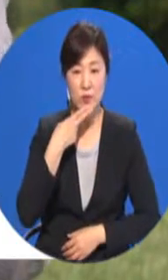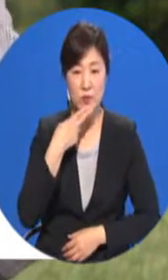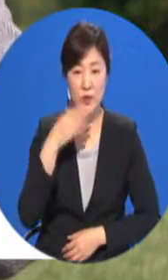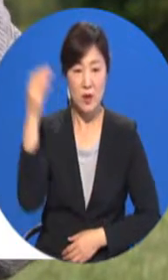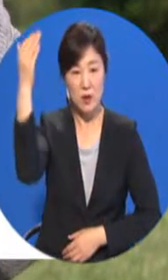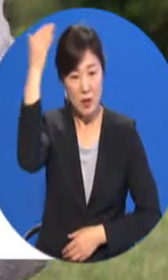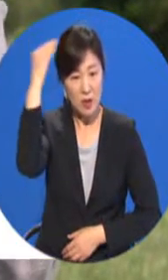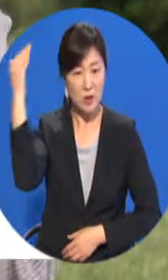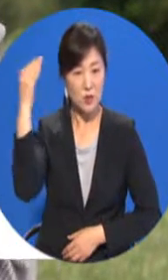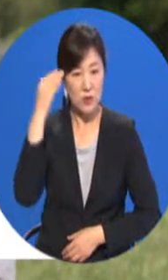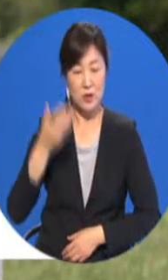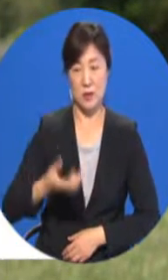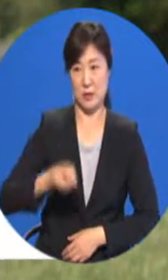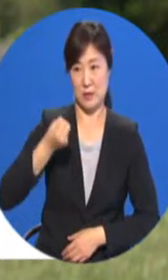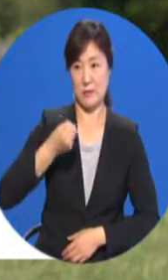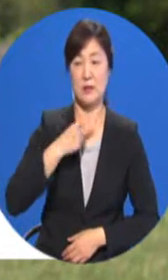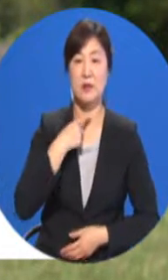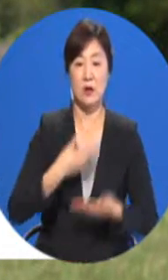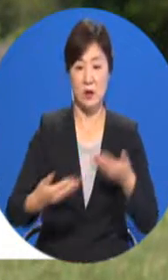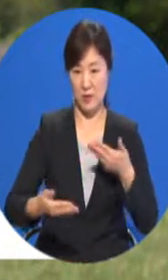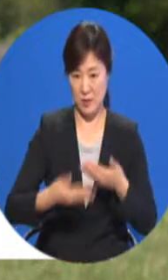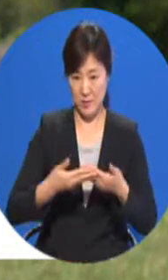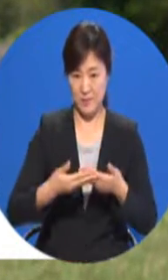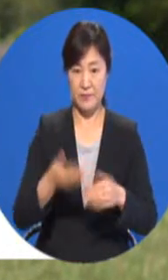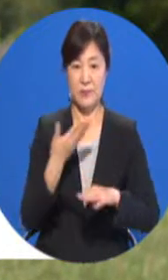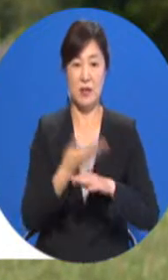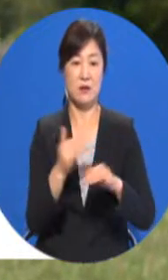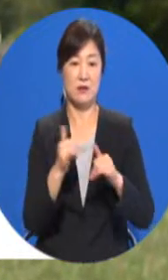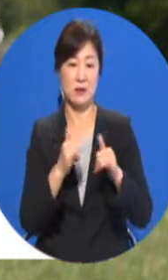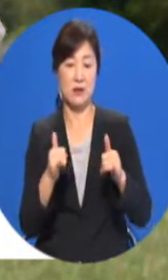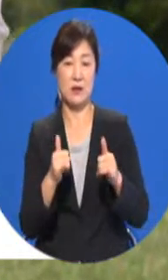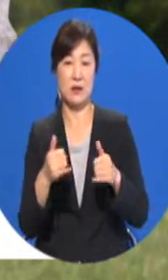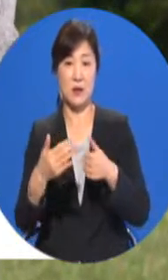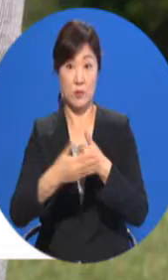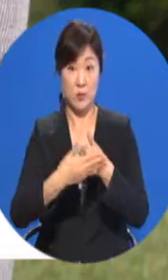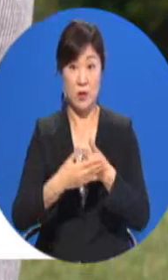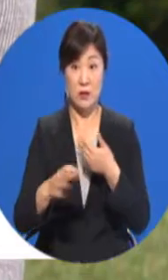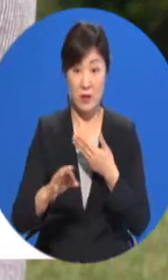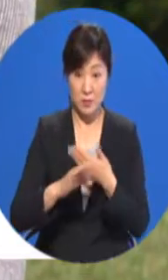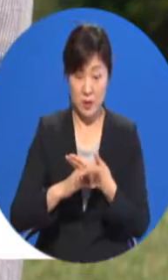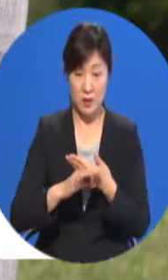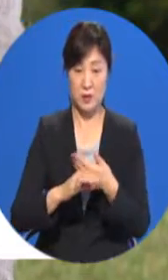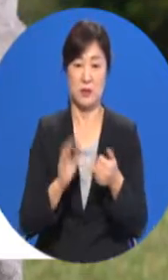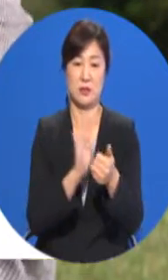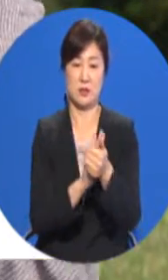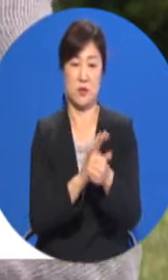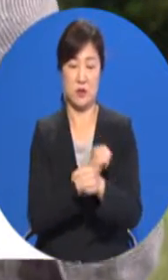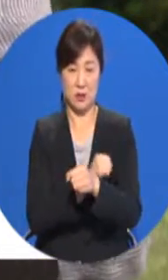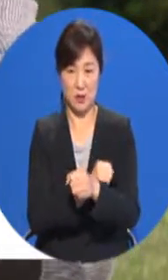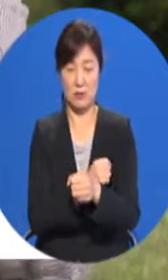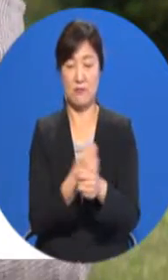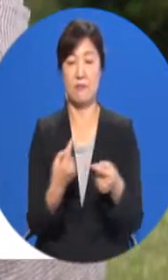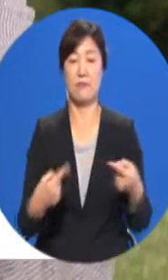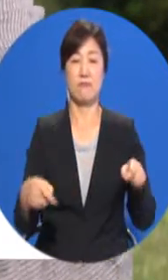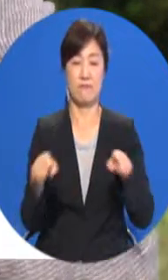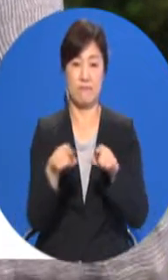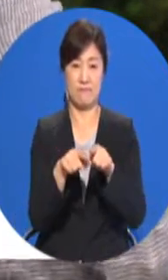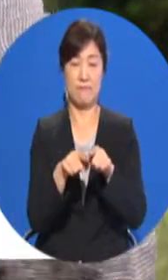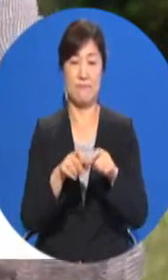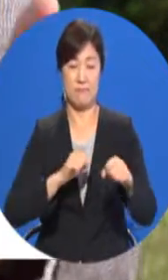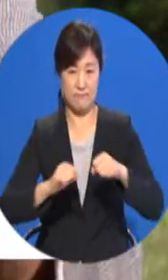우리나라가 가지고 있는 이런 것을 다른 나라가 필요하다면 우리가 지원도